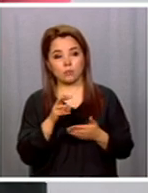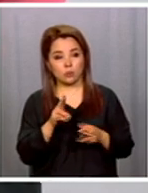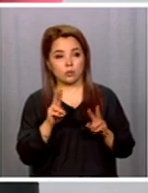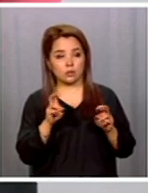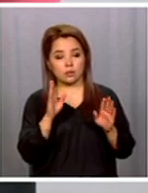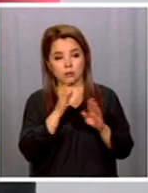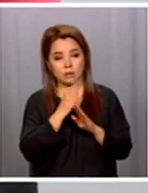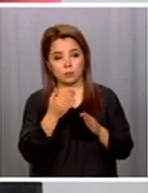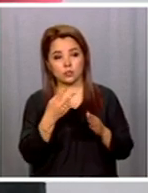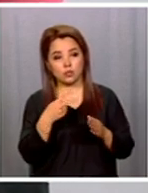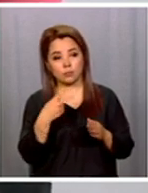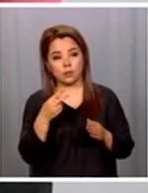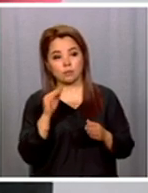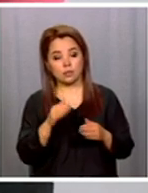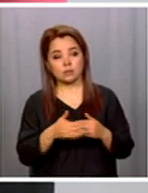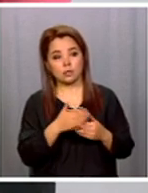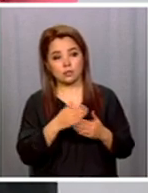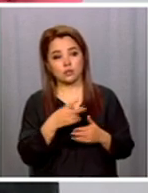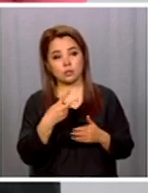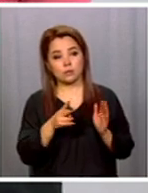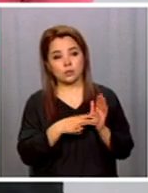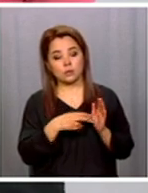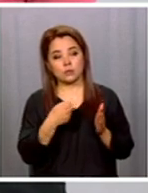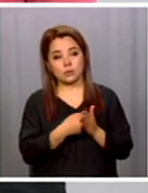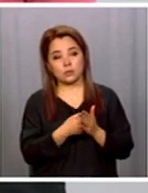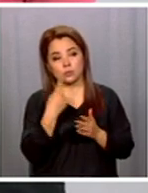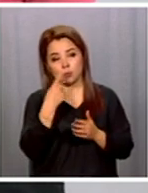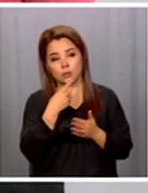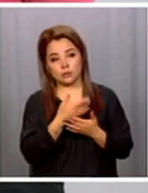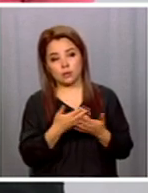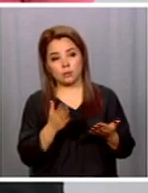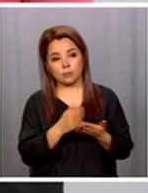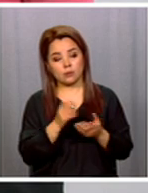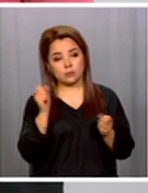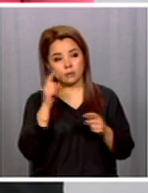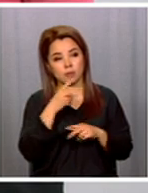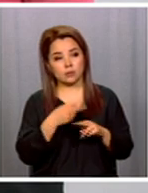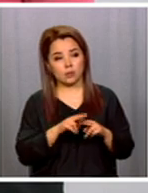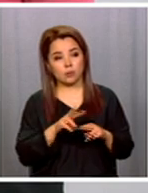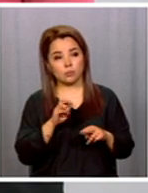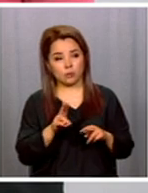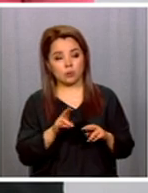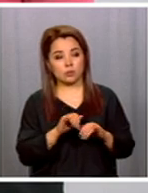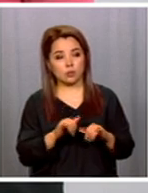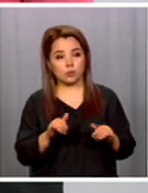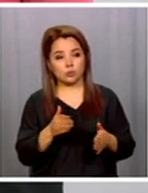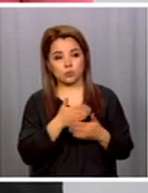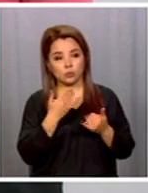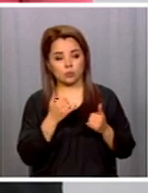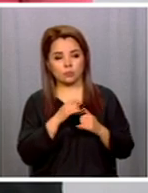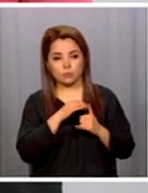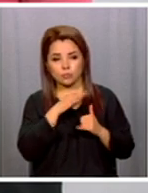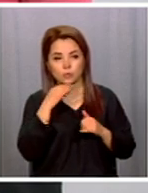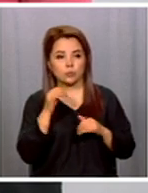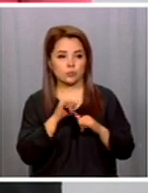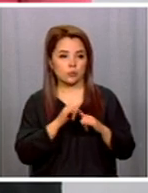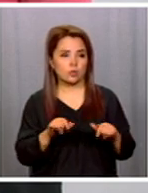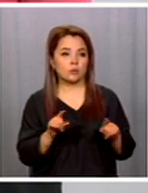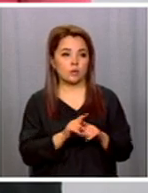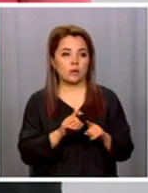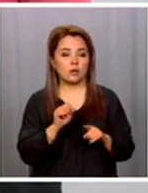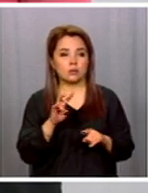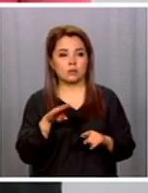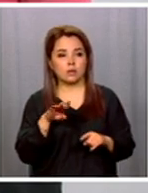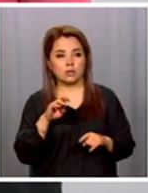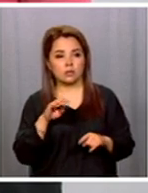табиғатта 22 мыңнан 27 мыңға дейін түрі белгілі. Мүктердің, балалар, таралмайтын жері жоқ. Тіпті Антарктида